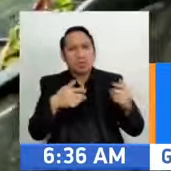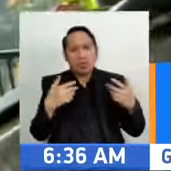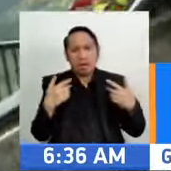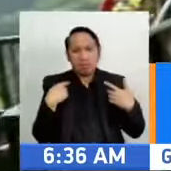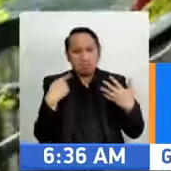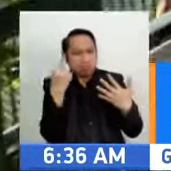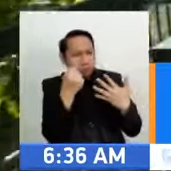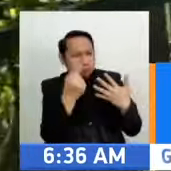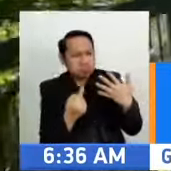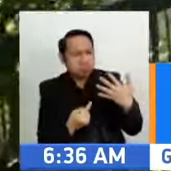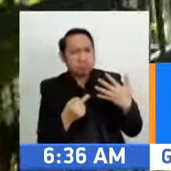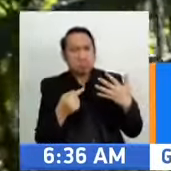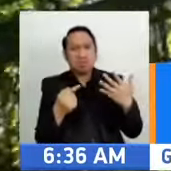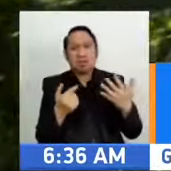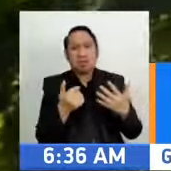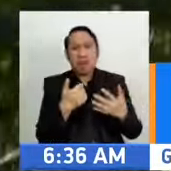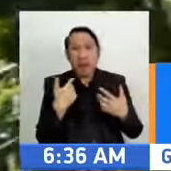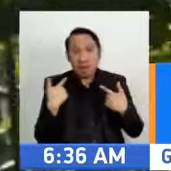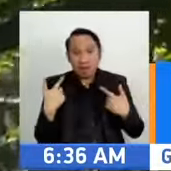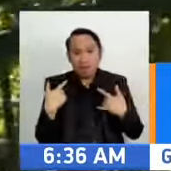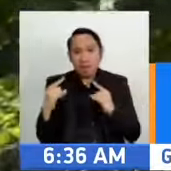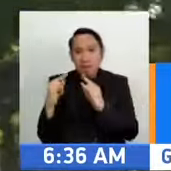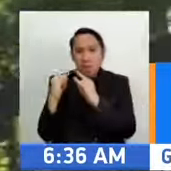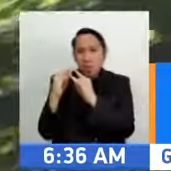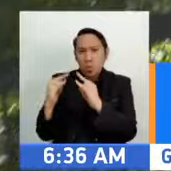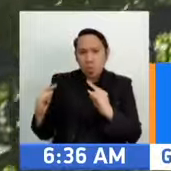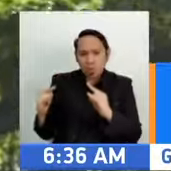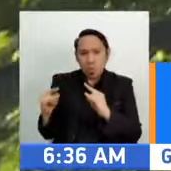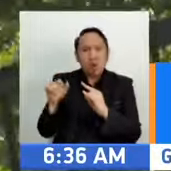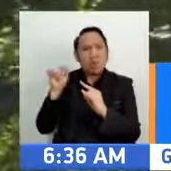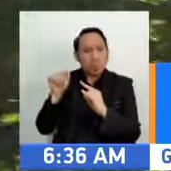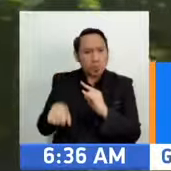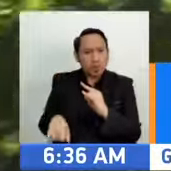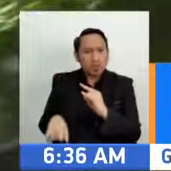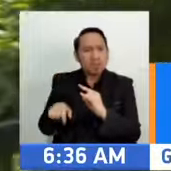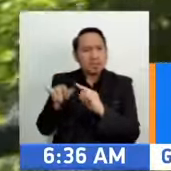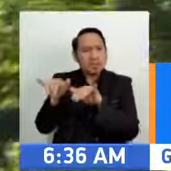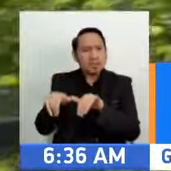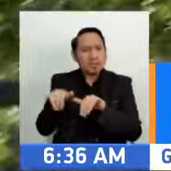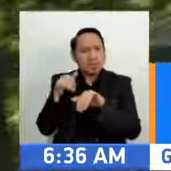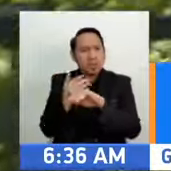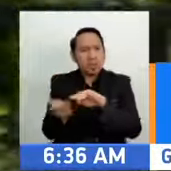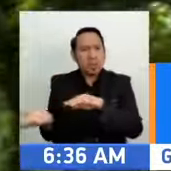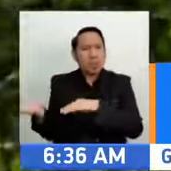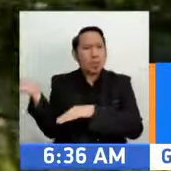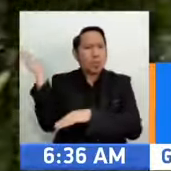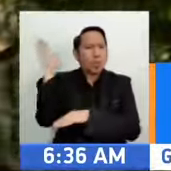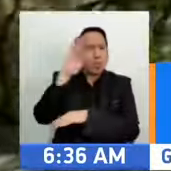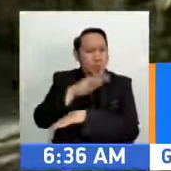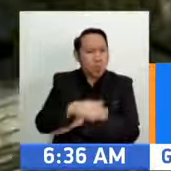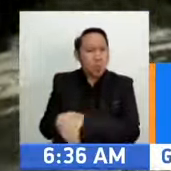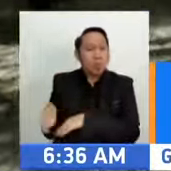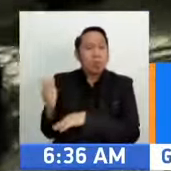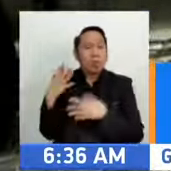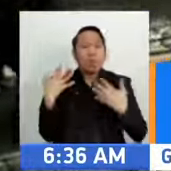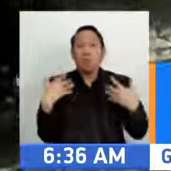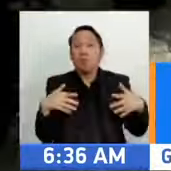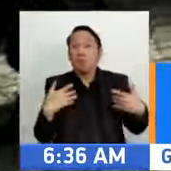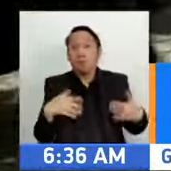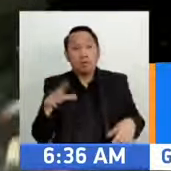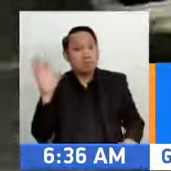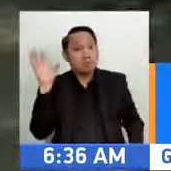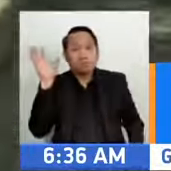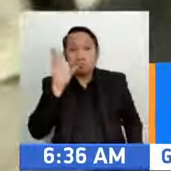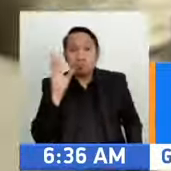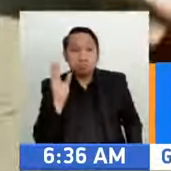naman silang camping site na pwede kang mag-overnight. Diba? Ibang-iba siya mga kapuso at hindi lang yan. Dahil hindi lang